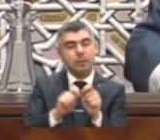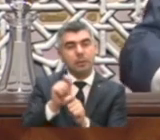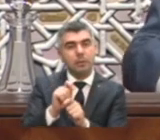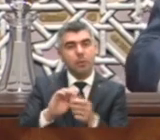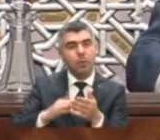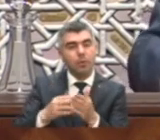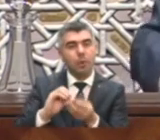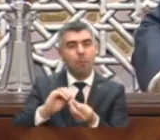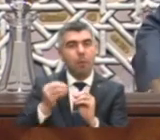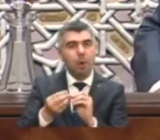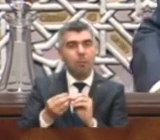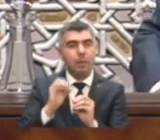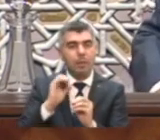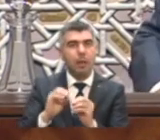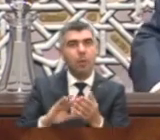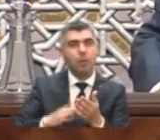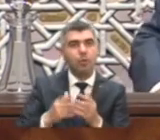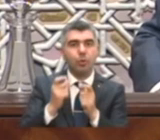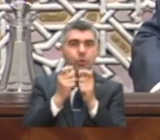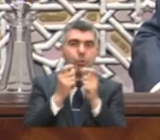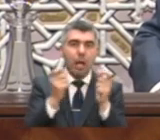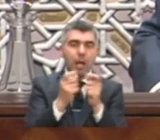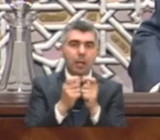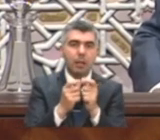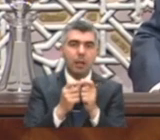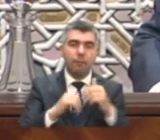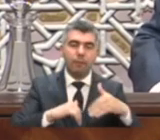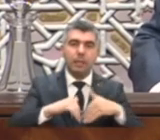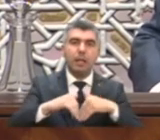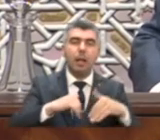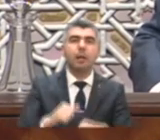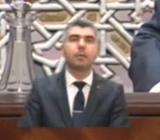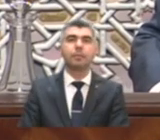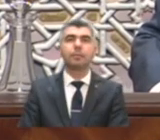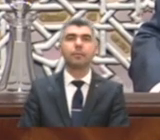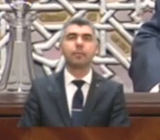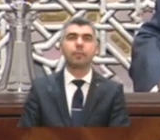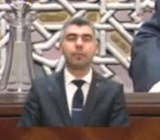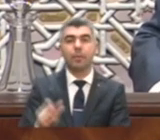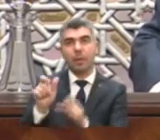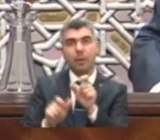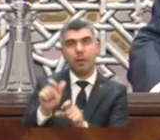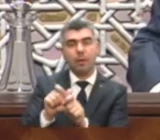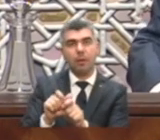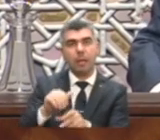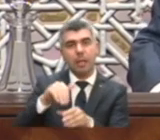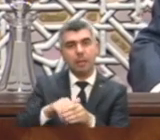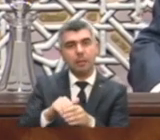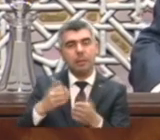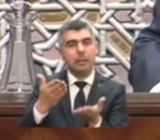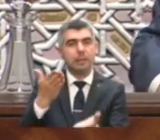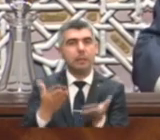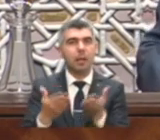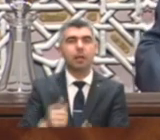ضعف القدرة التنافسية لدى مقاولات النقل الطرقي للسيدات والسادة النواب المحترمين الفريق الاستقلالي